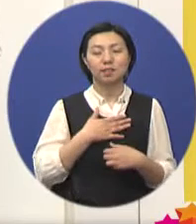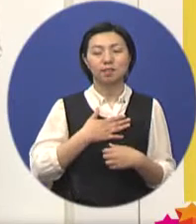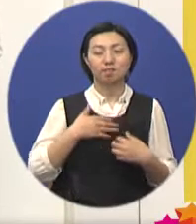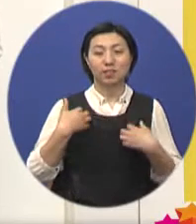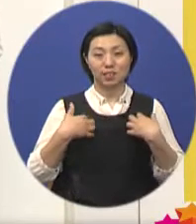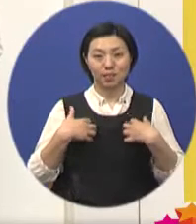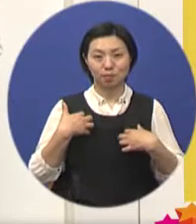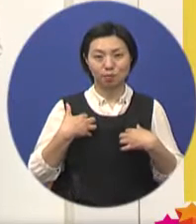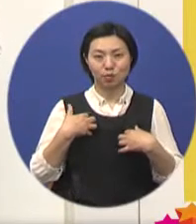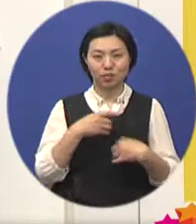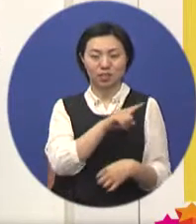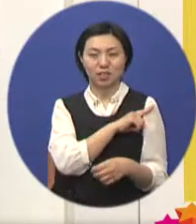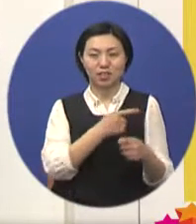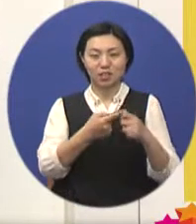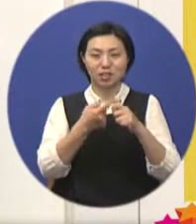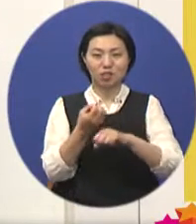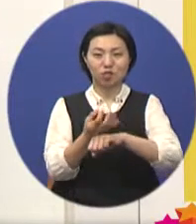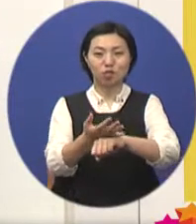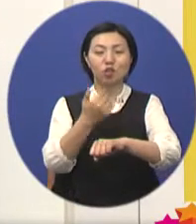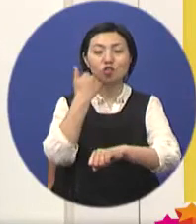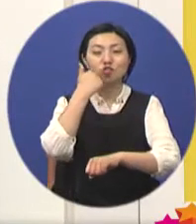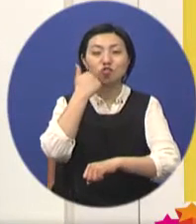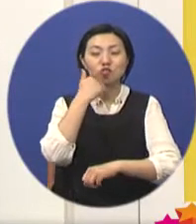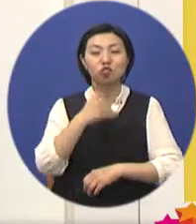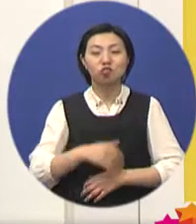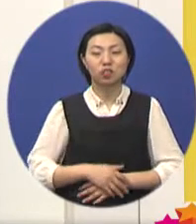누구한테 제일 먼저 전달하고 싶으세요? 아, 거기 우리